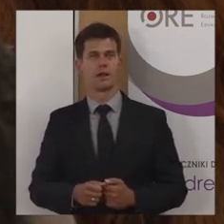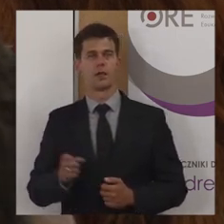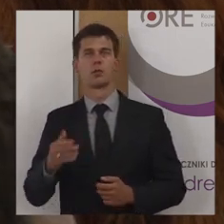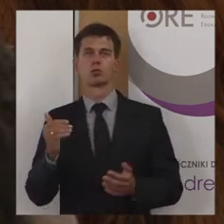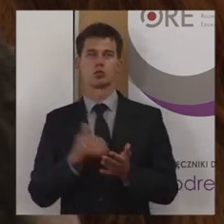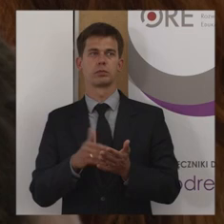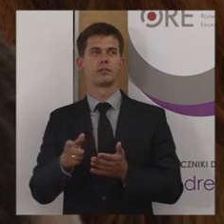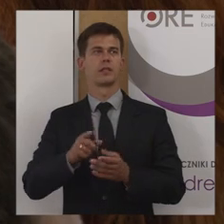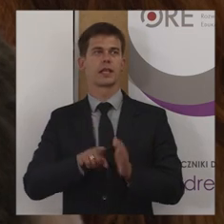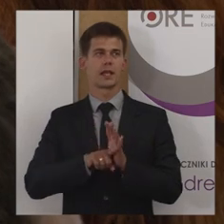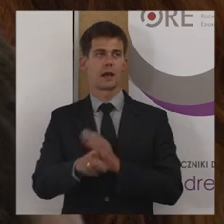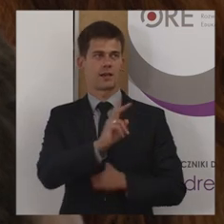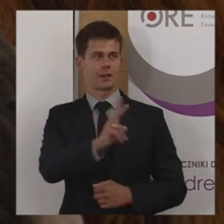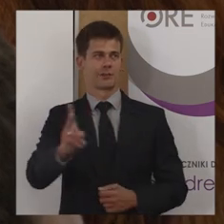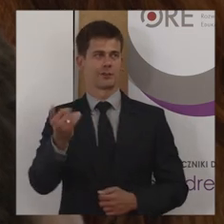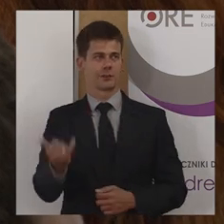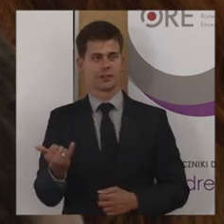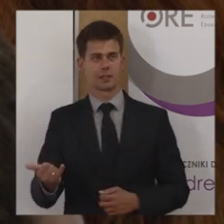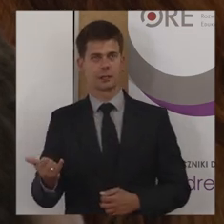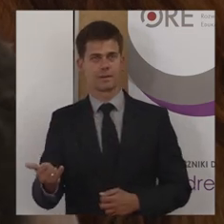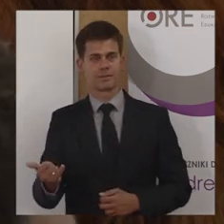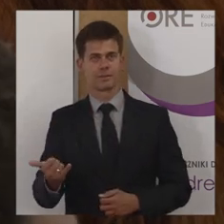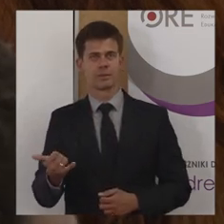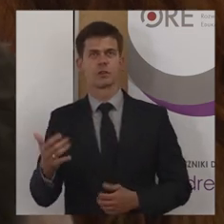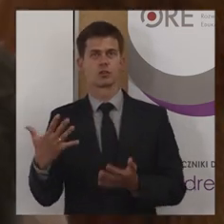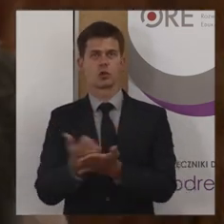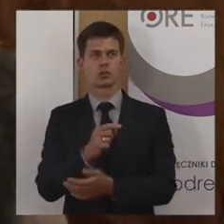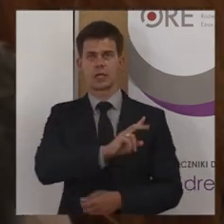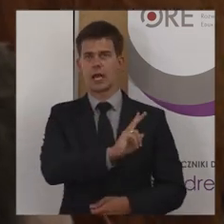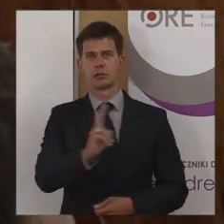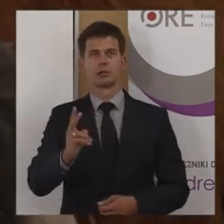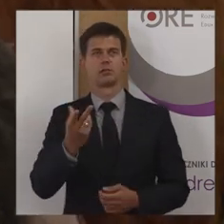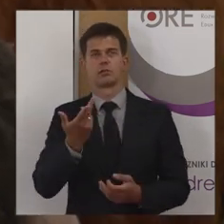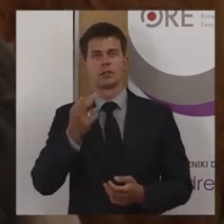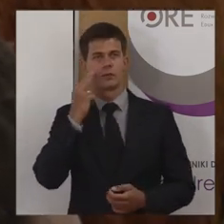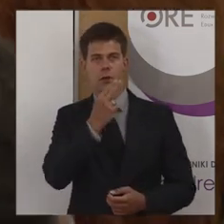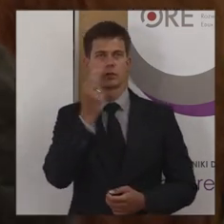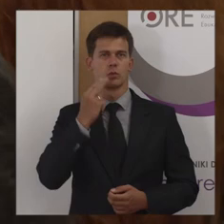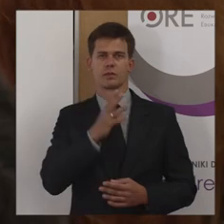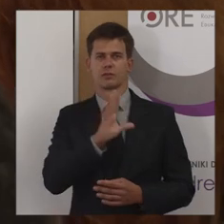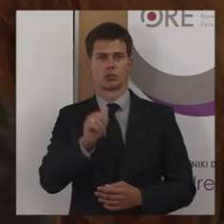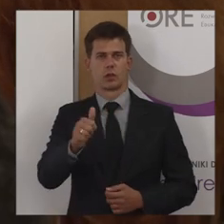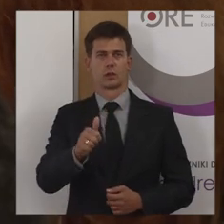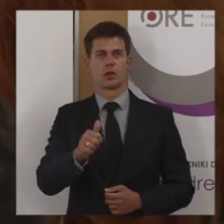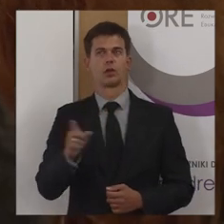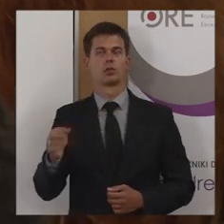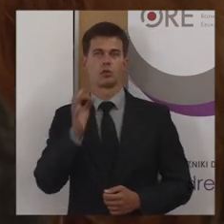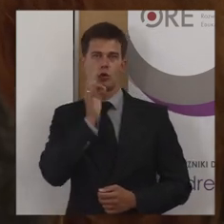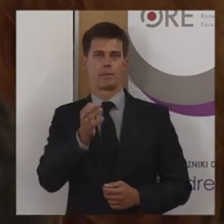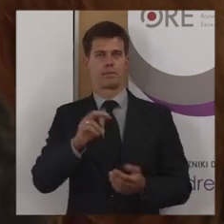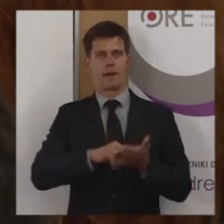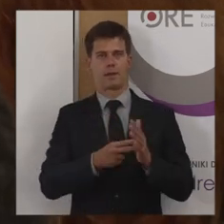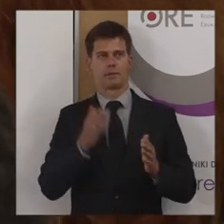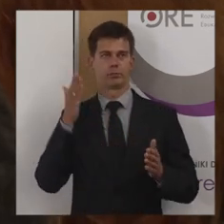maksymalnie dużo dzieci mogło z nich skorzystać, niezależnie od ograniczeń, jakie posiadają, to jest właściwy kierunek.